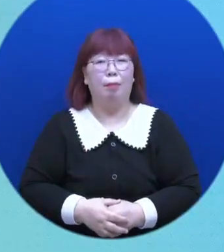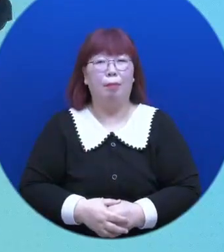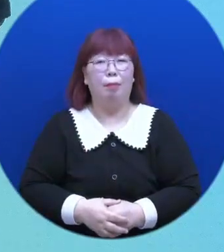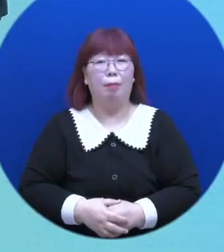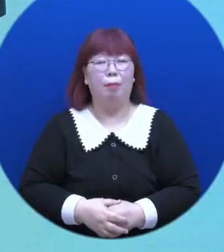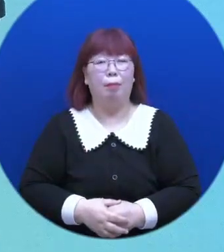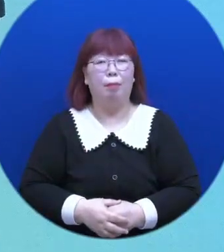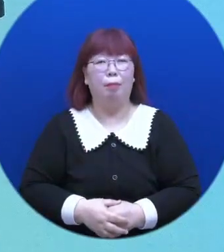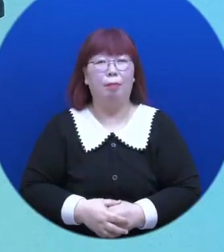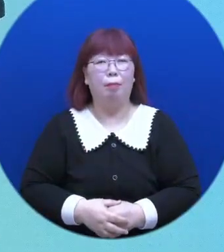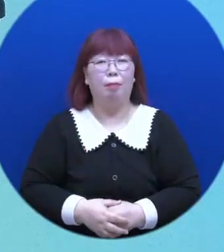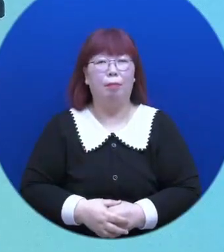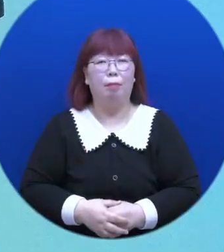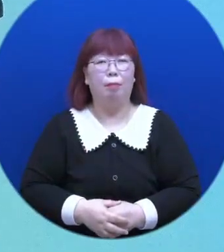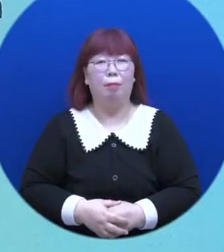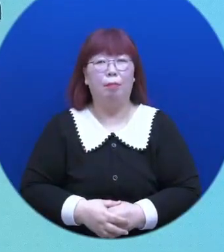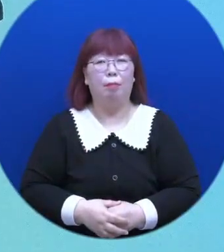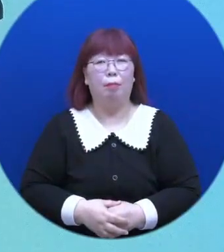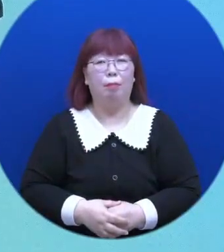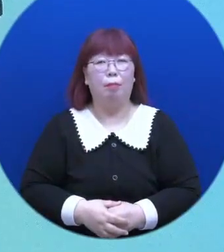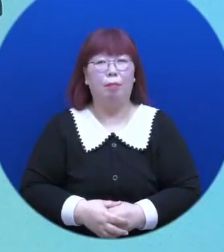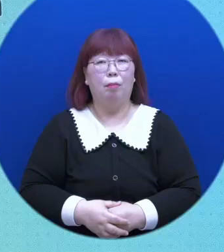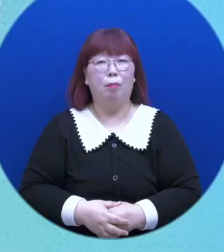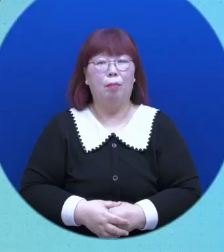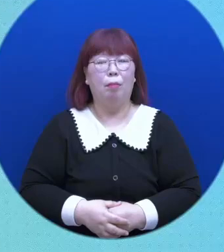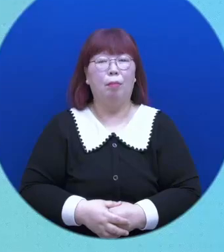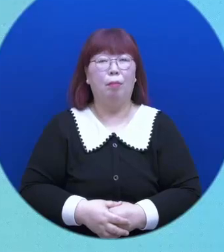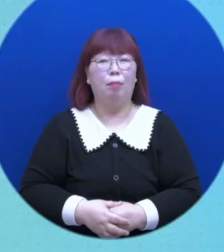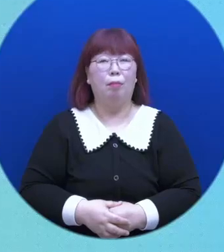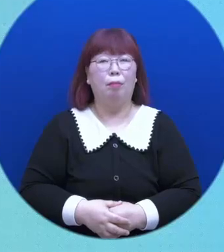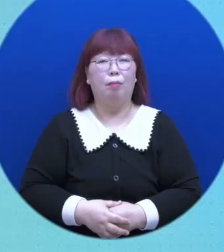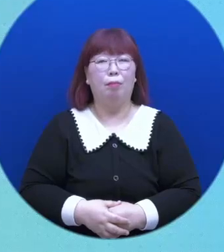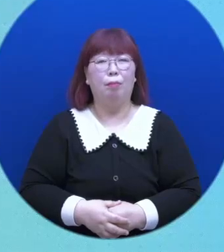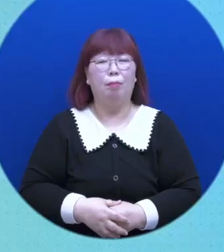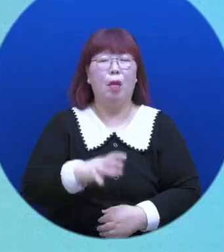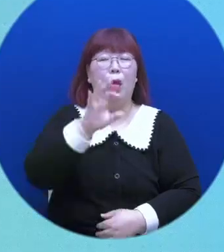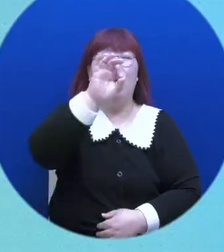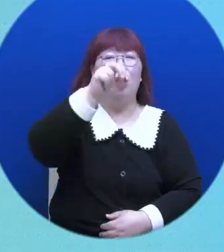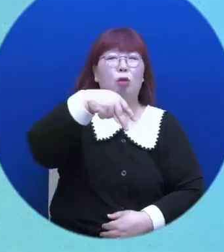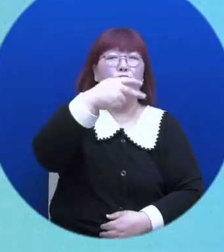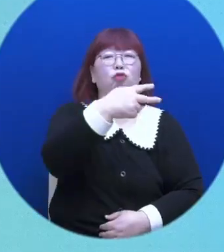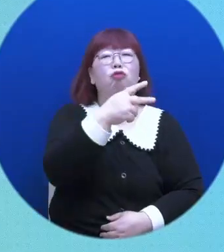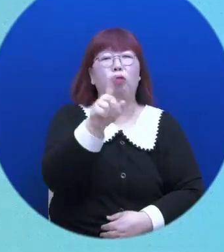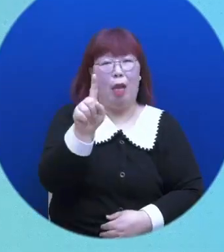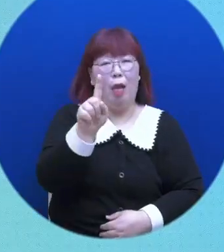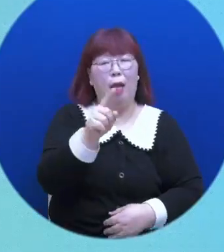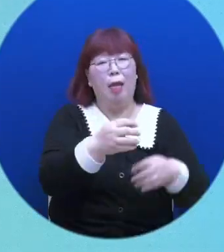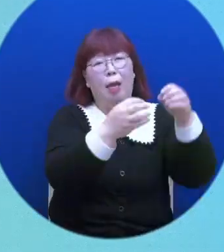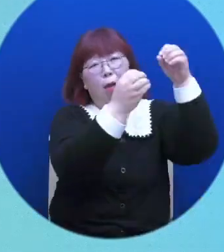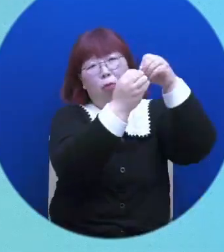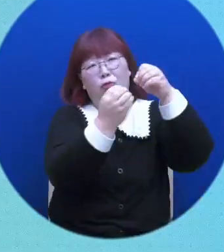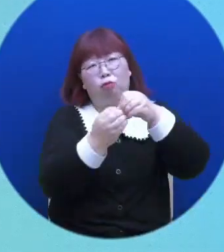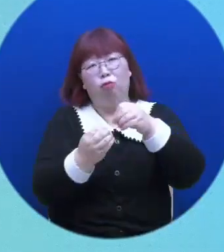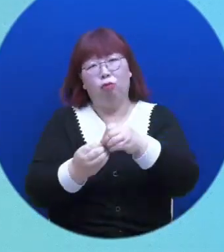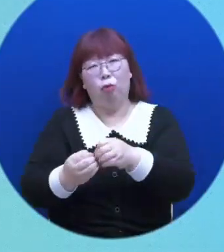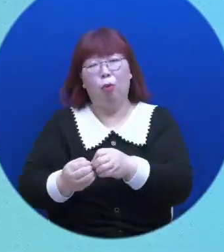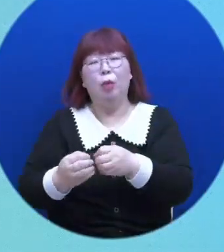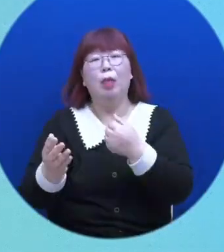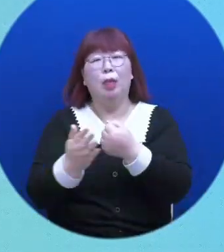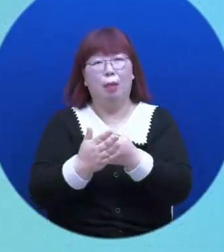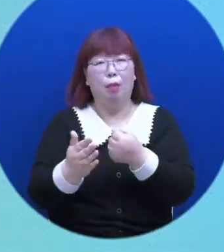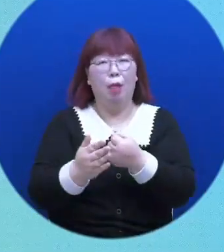이유가 뭘까요? 가장 1차적인 것은 유다의 후손이니까